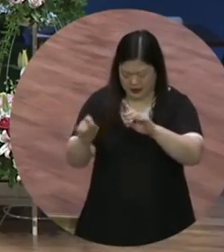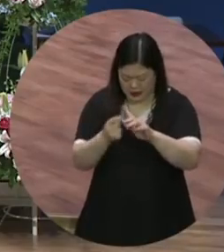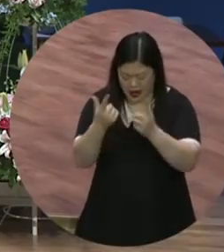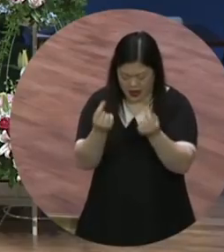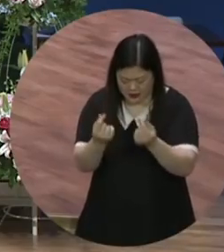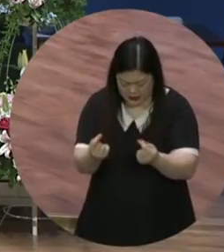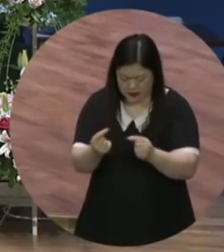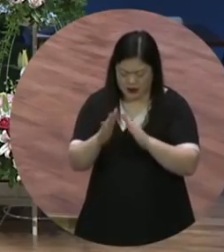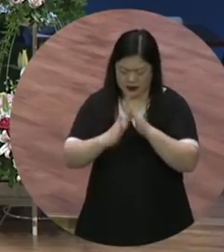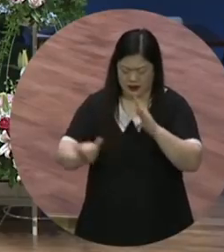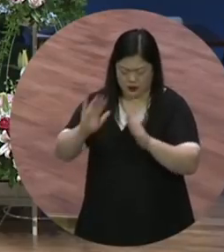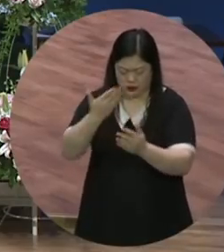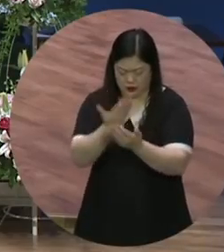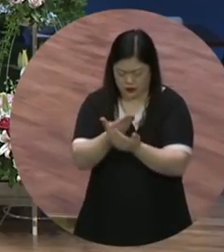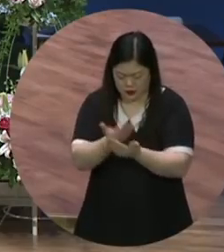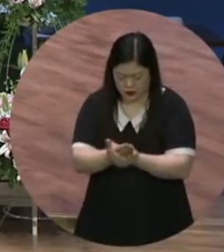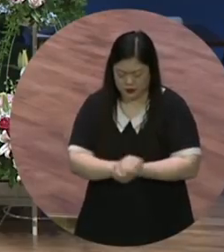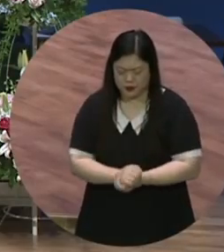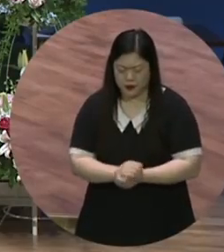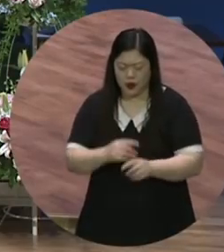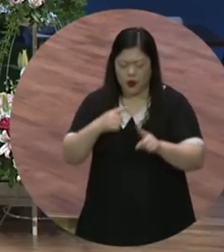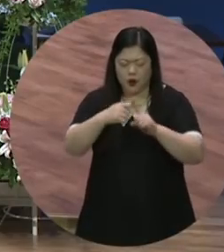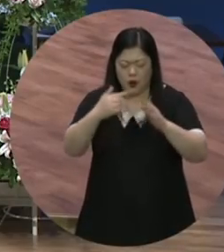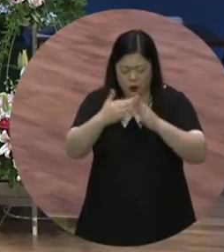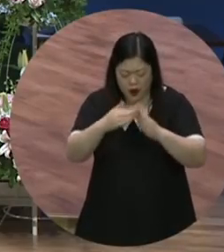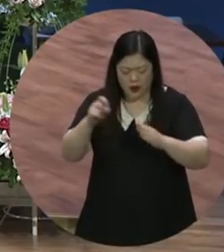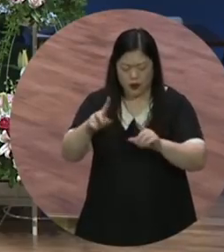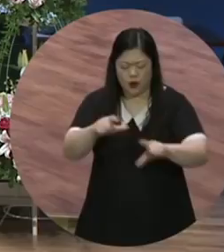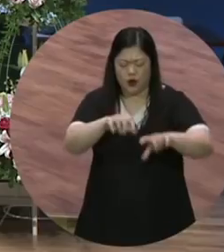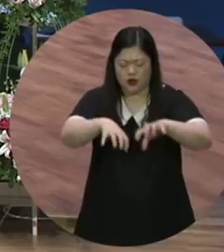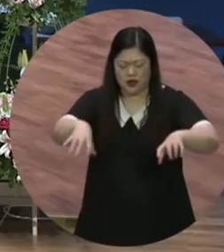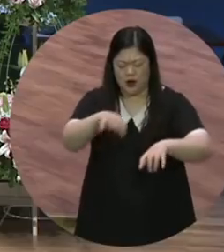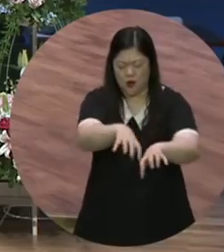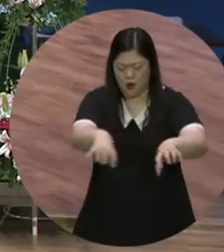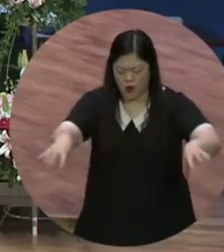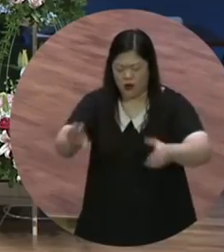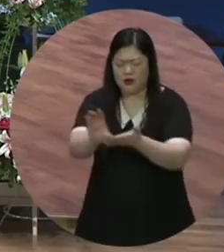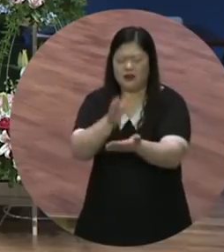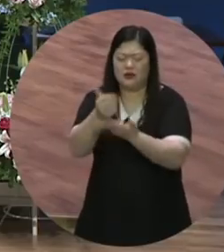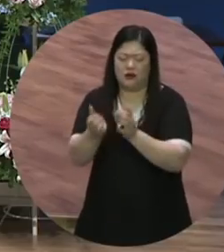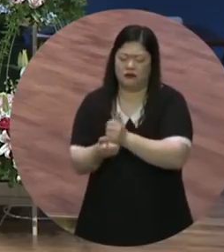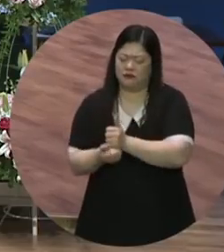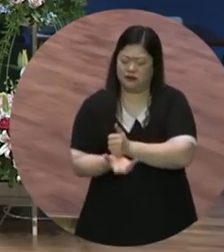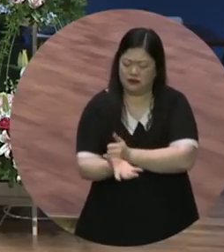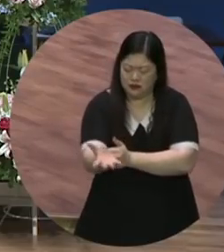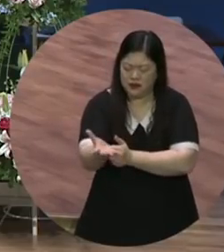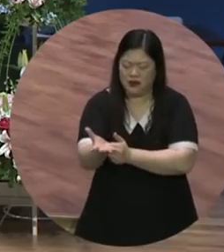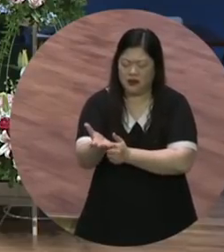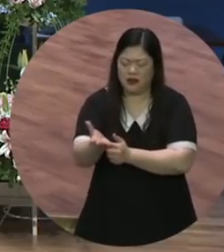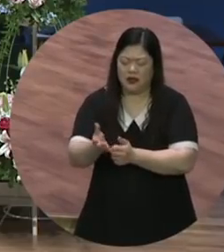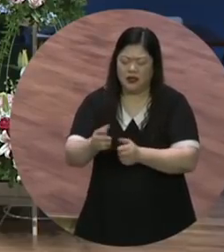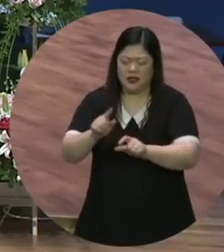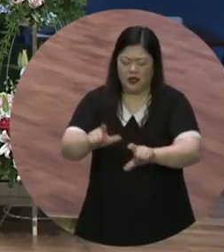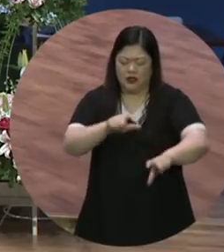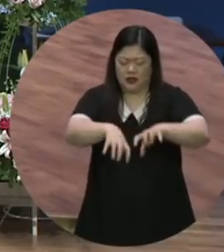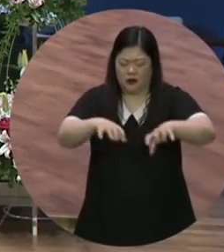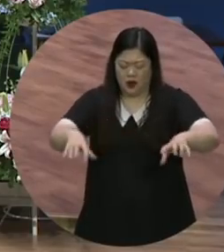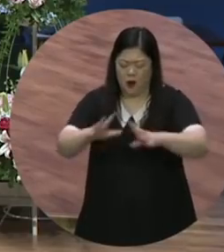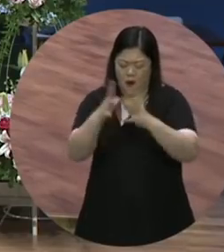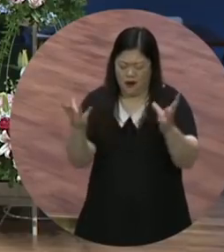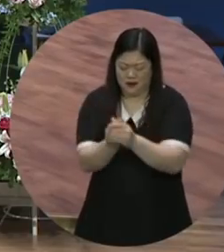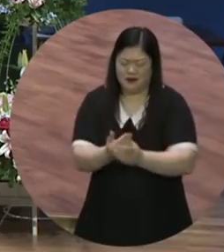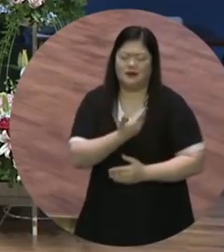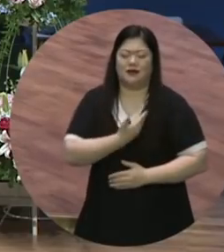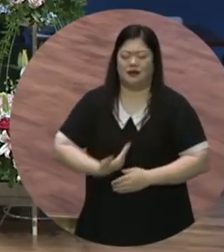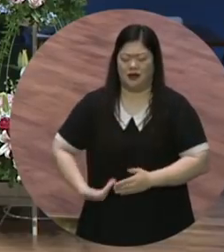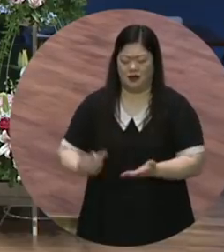주시옵소서. 선교지역 곳곳에 흑암이 무너지고 그리스도의 깃발이 꽂고 다민족이 역파성되어 현장 곳곳에 절대